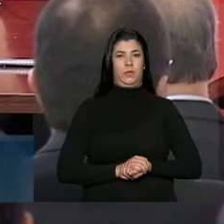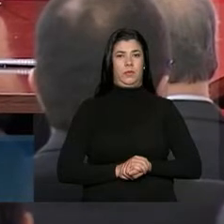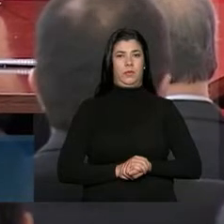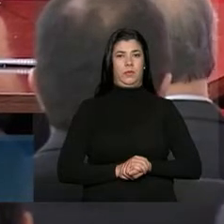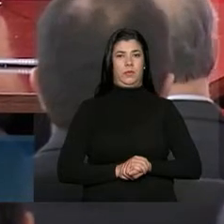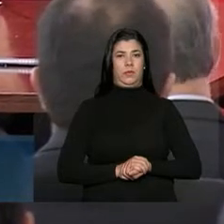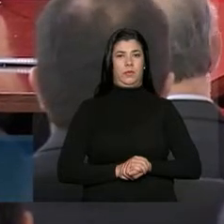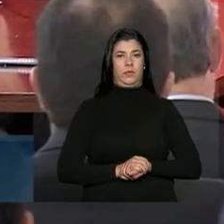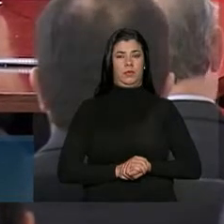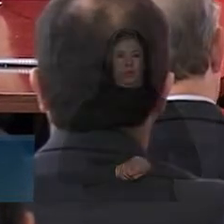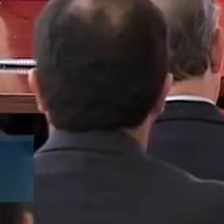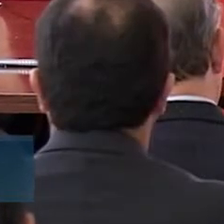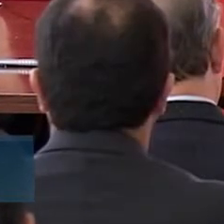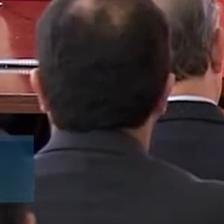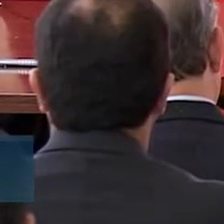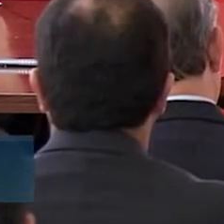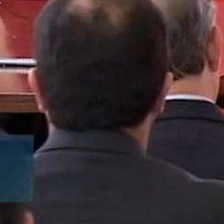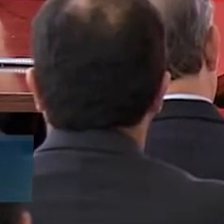在李克强总理对巴西进行访问期间，双方将签署35项合作协议，有关协议包括